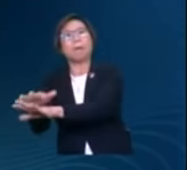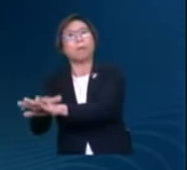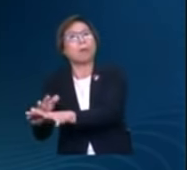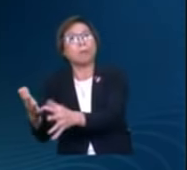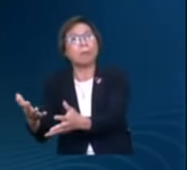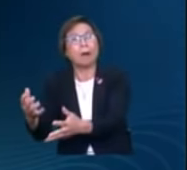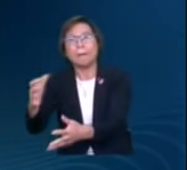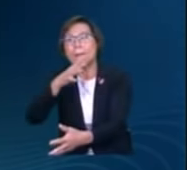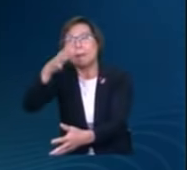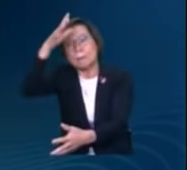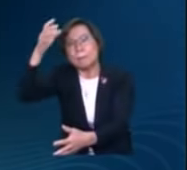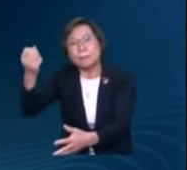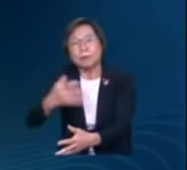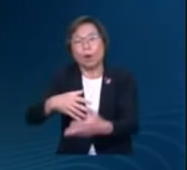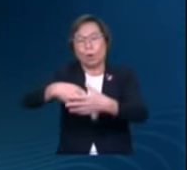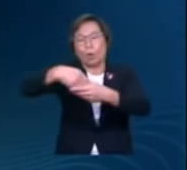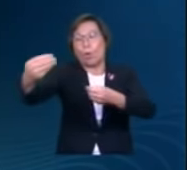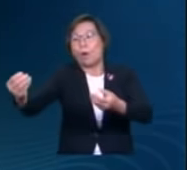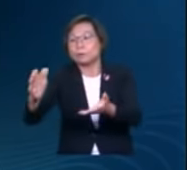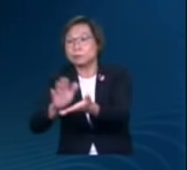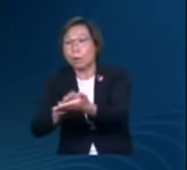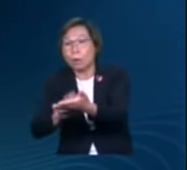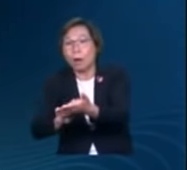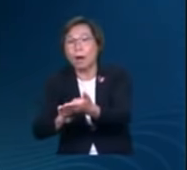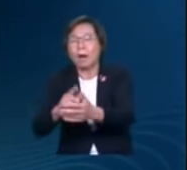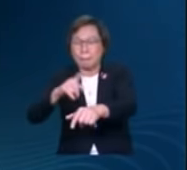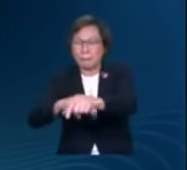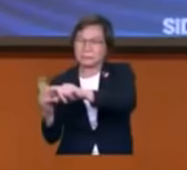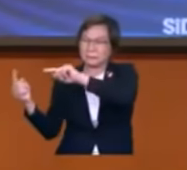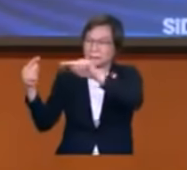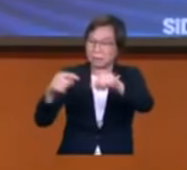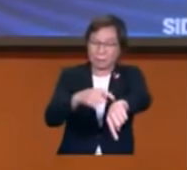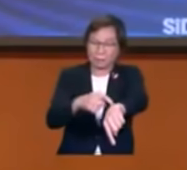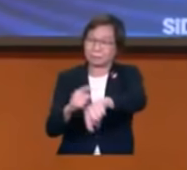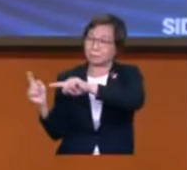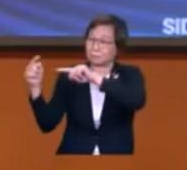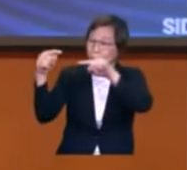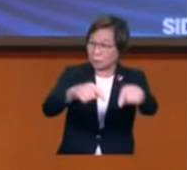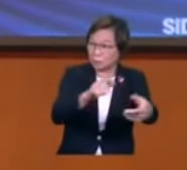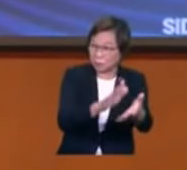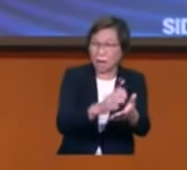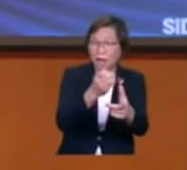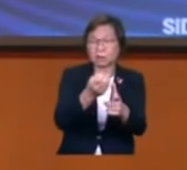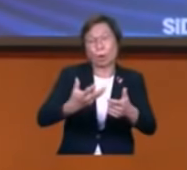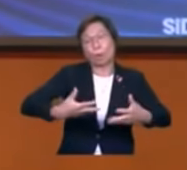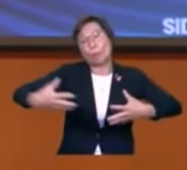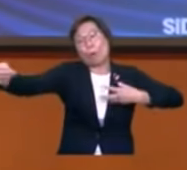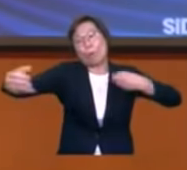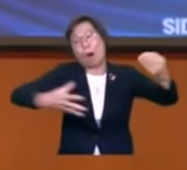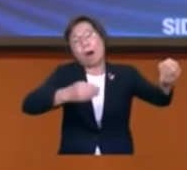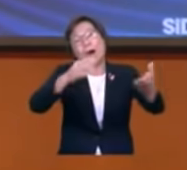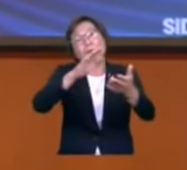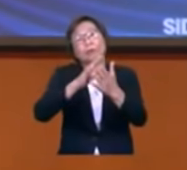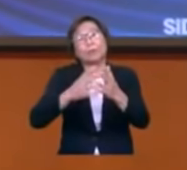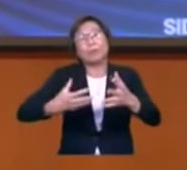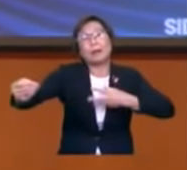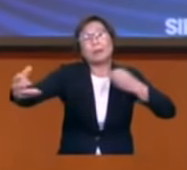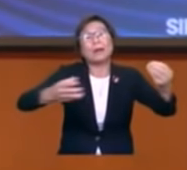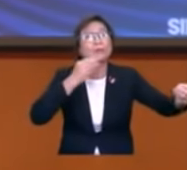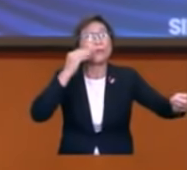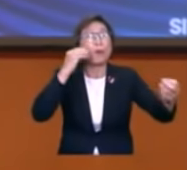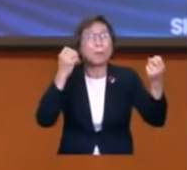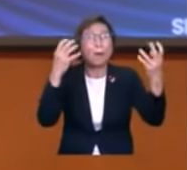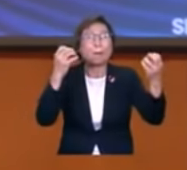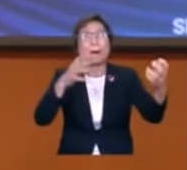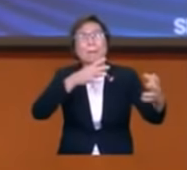sesak keluar sekolah itu times enak datang ke sekolah atau Mas enak di Surau Hai cukup ramai